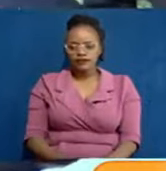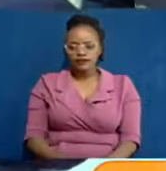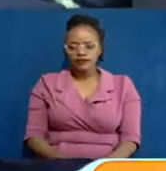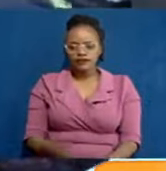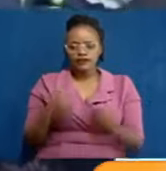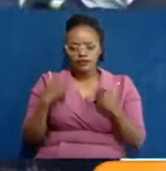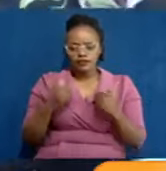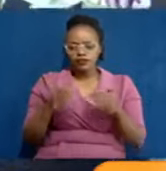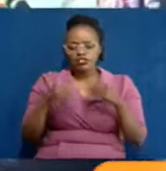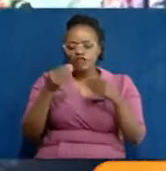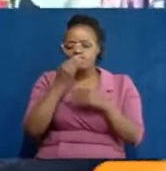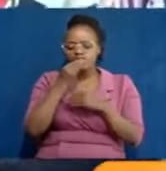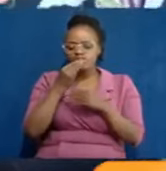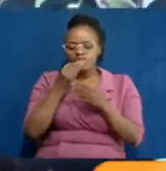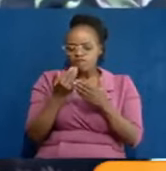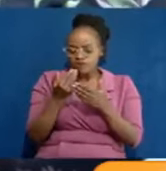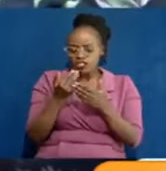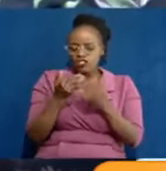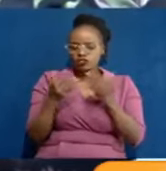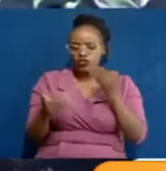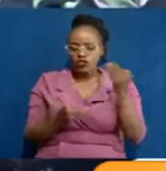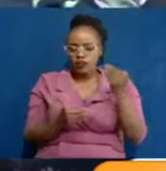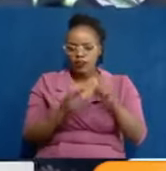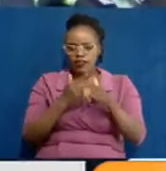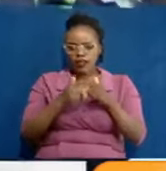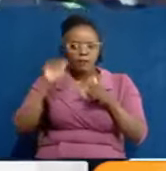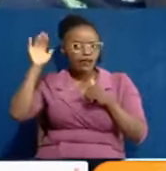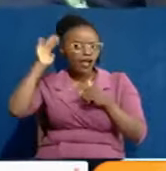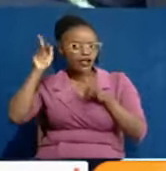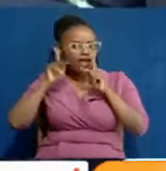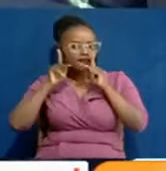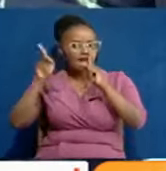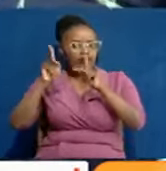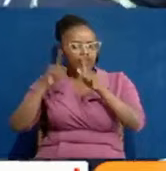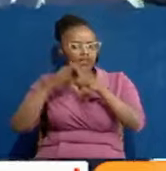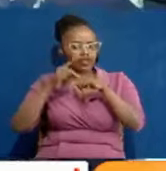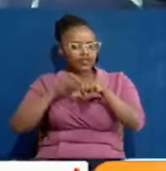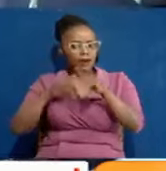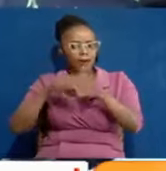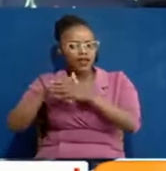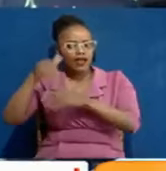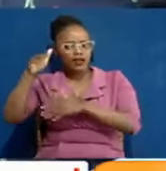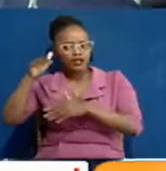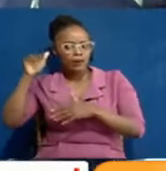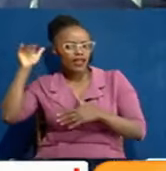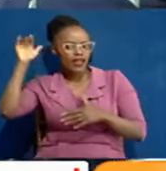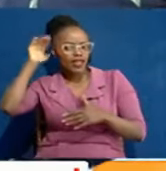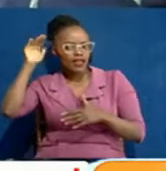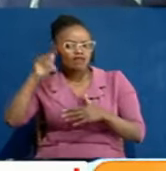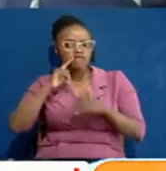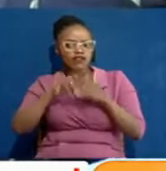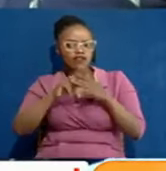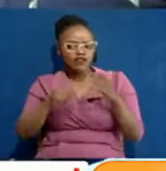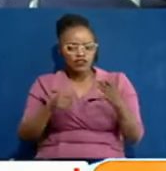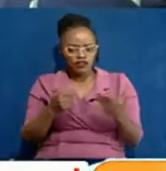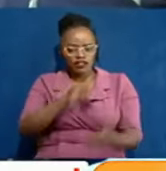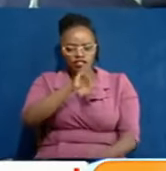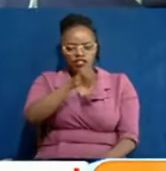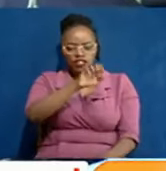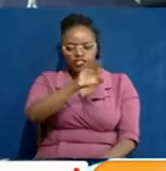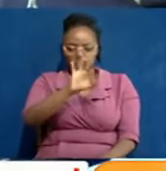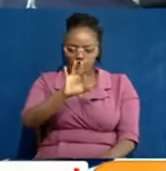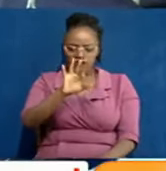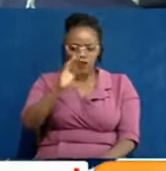Nilikuwa nalisha mtoto, nikamaliza kasikia nduru kutoka nje, nikasikia wanasema Jeff